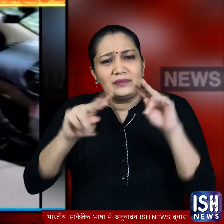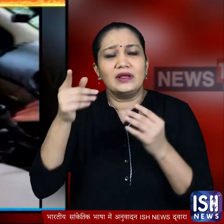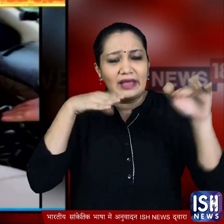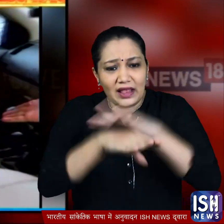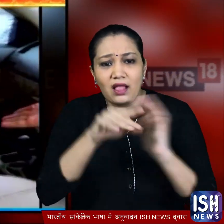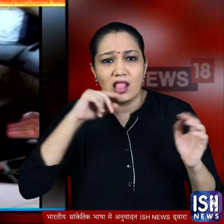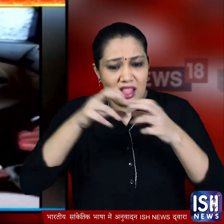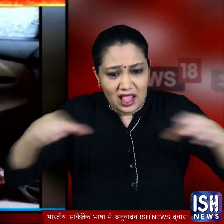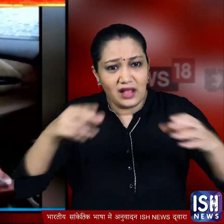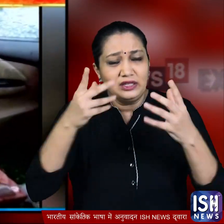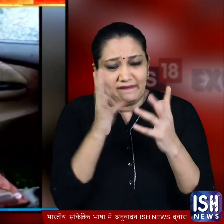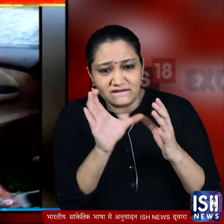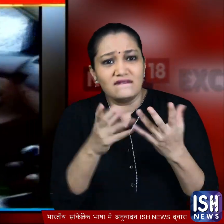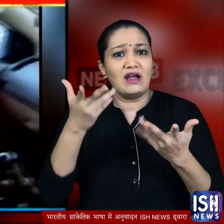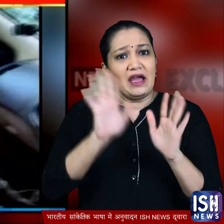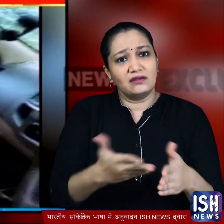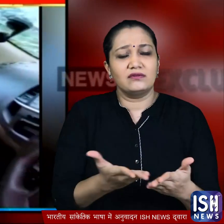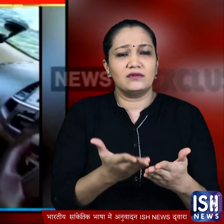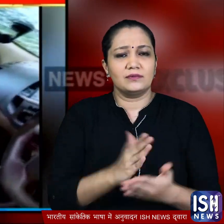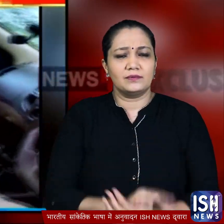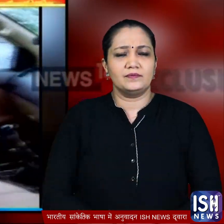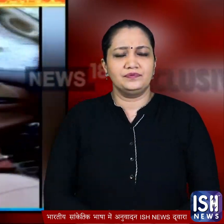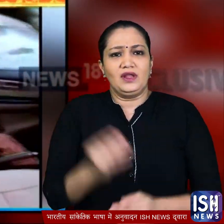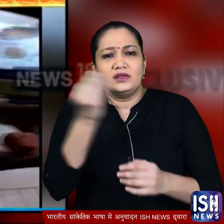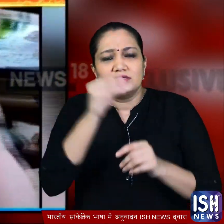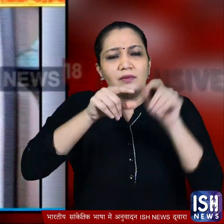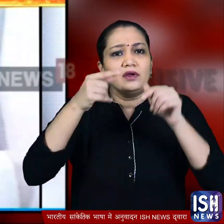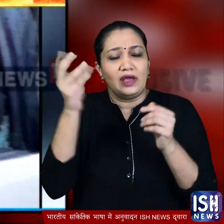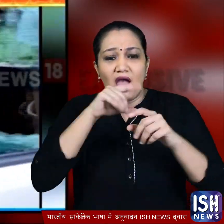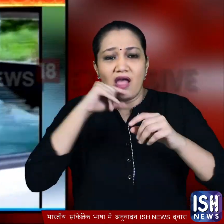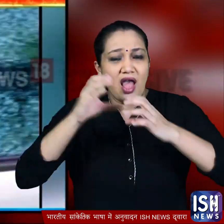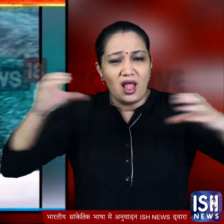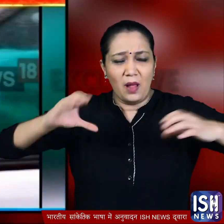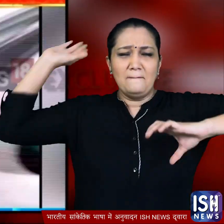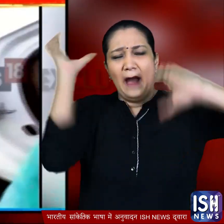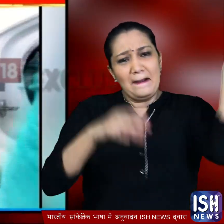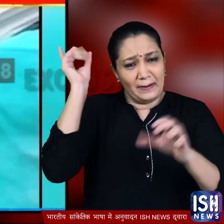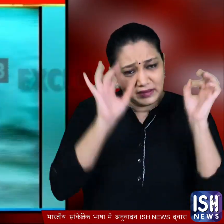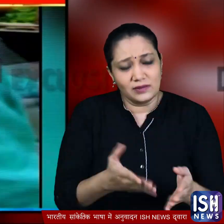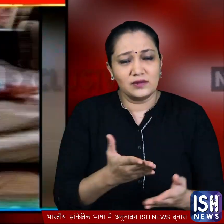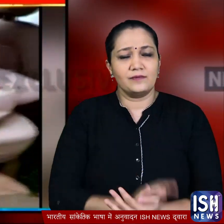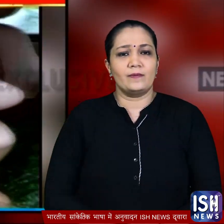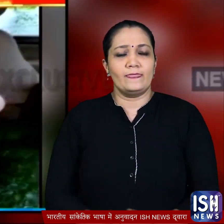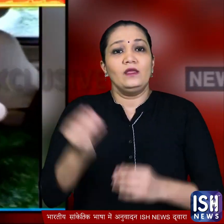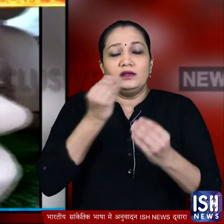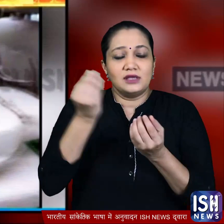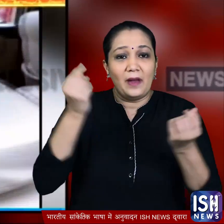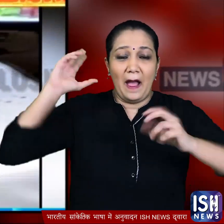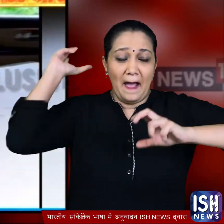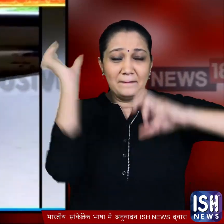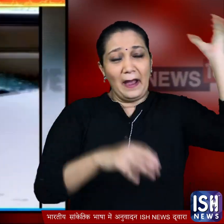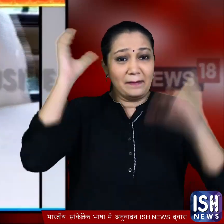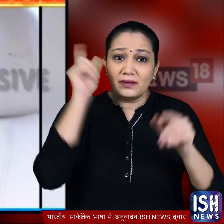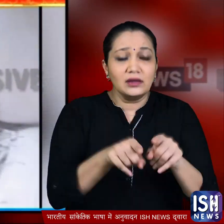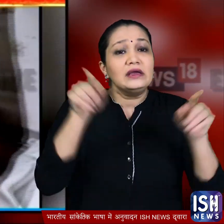गाड़ियों के अंदर ईंटों के बड़े बड़े टुकड़े तक पड़े दिखे। बताया गया कि इन्हीं ईंटों से गाड़ियों पर हमला किया गया था। यहाँ तक कि जिस वक्त यह